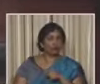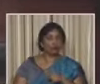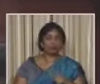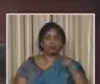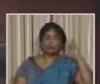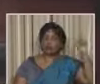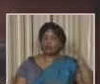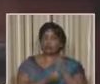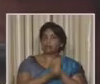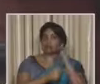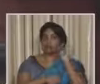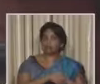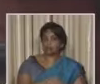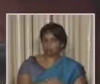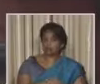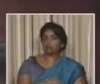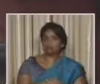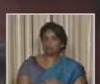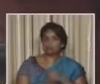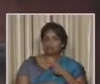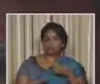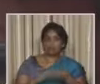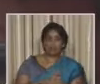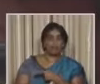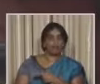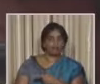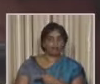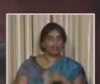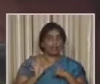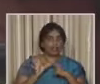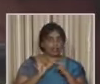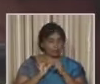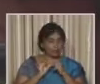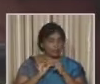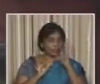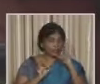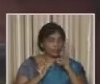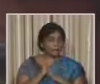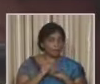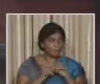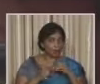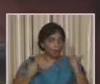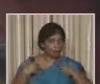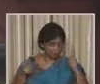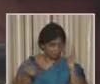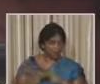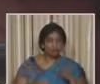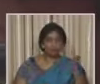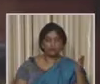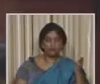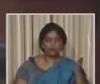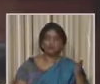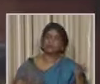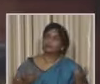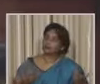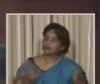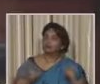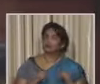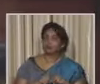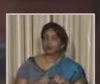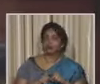பகை வாங்கியதற்காக அங்கு கைது செய்ய விருப்பவர்கள் இங்கு இருக்கிறார்கள் என்றது. ABC ஊடக அலைவரிசை பரம்பரை பகைமையுடனா